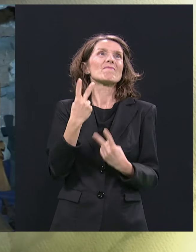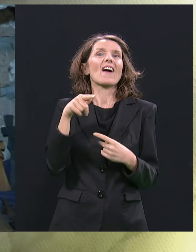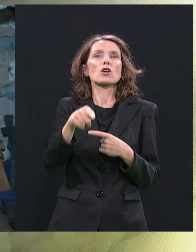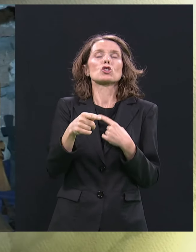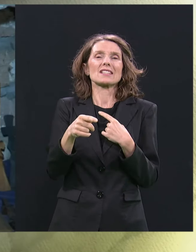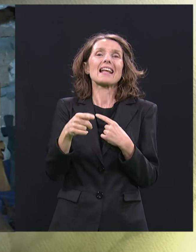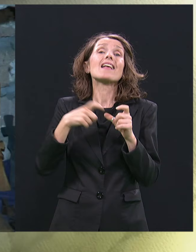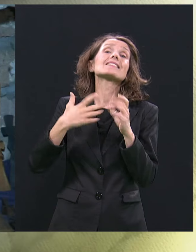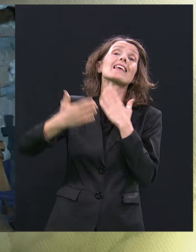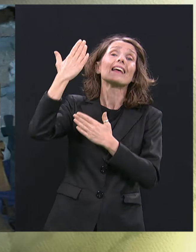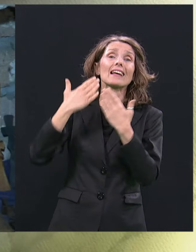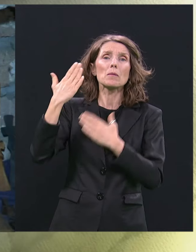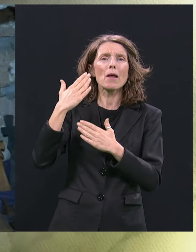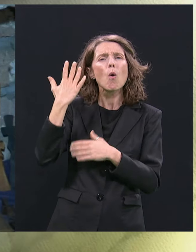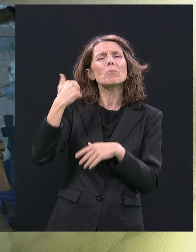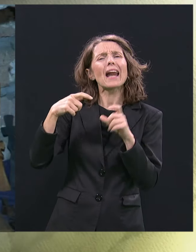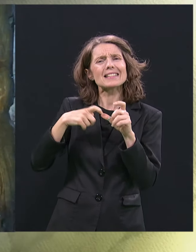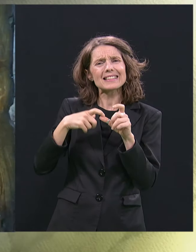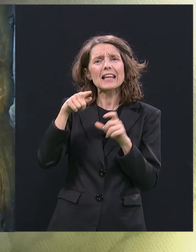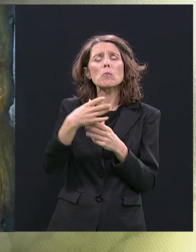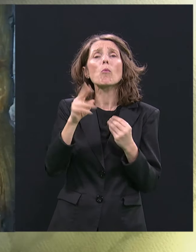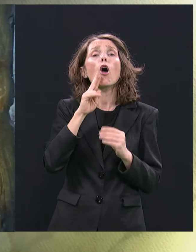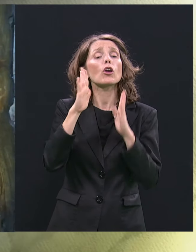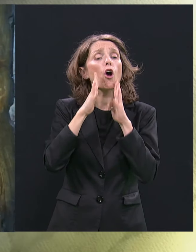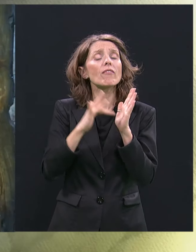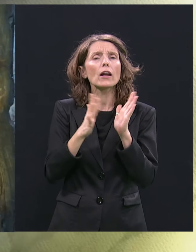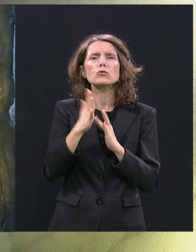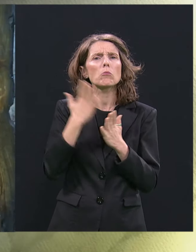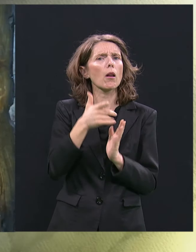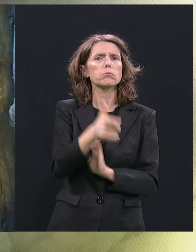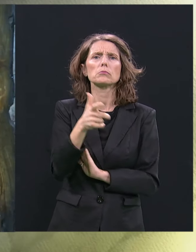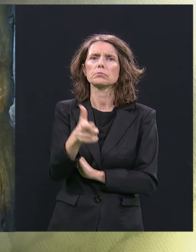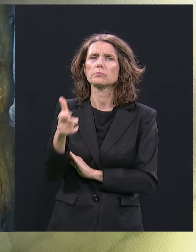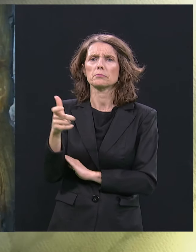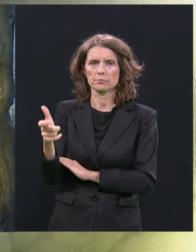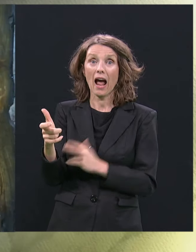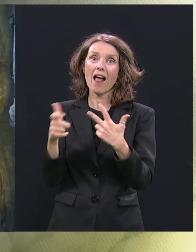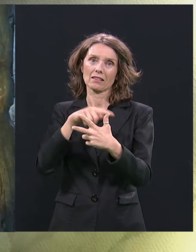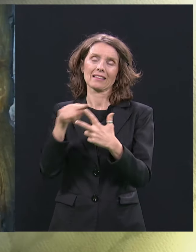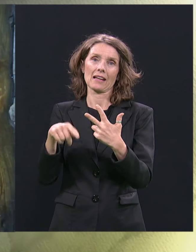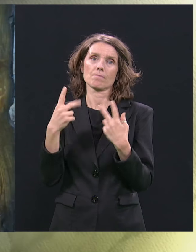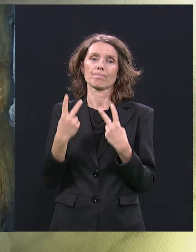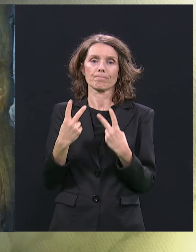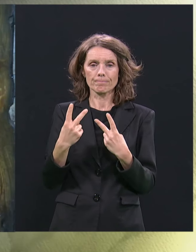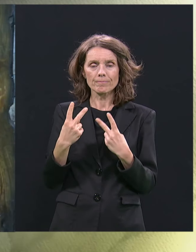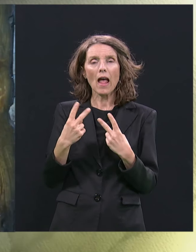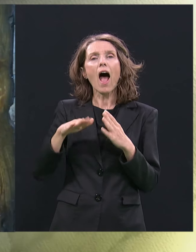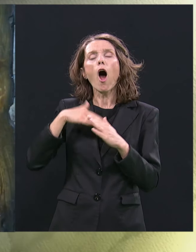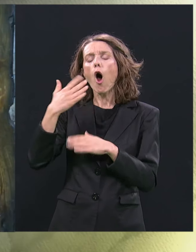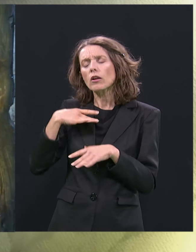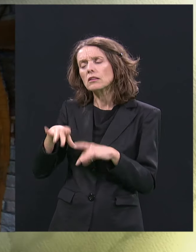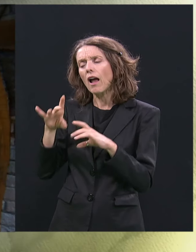su nam ostali, eto, najvažniji. Pronalazimo ostatke naroda koji se naslanjaju na isto Irineja,